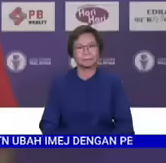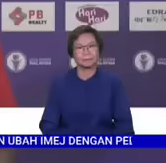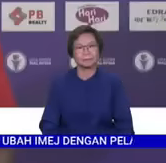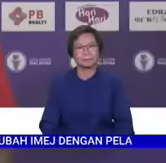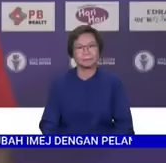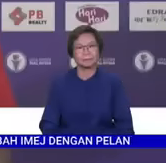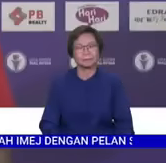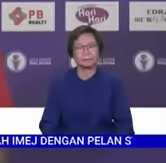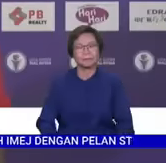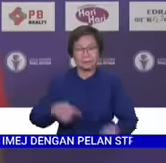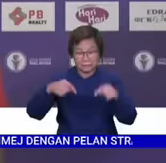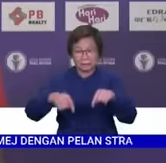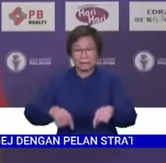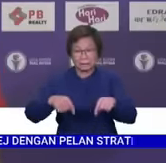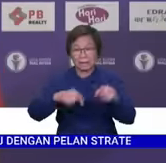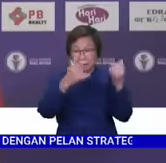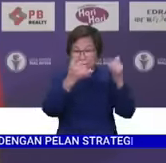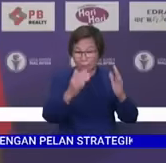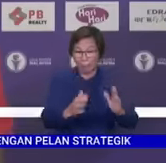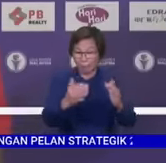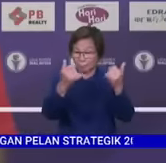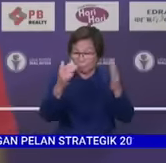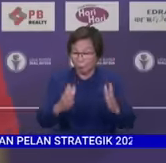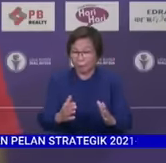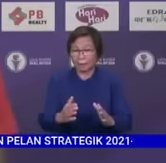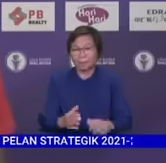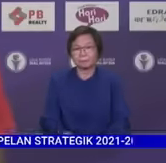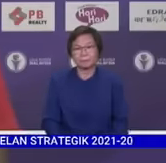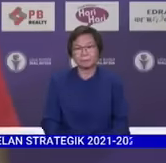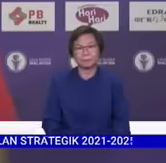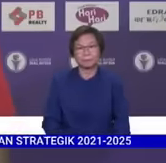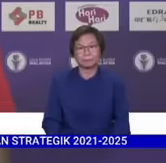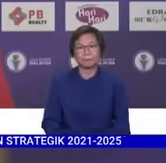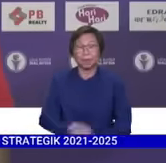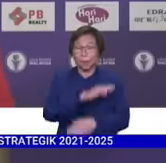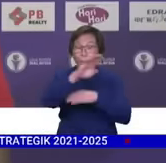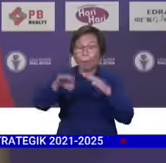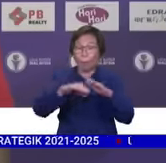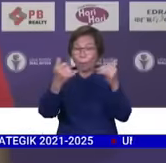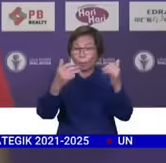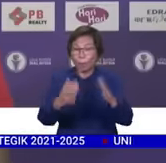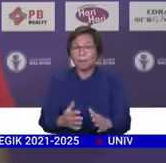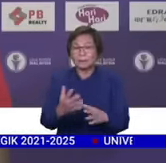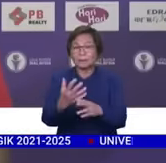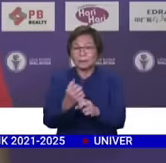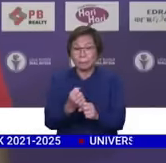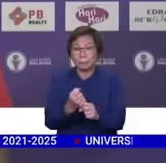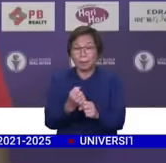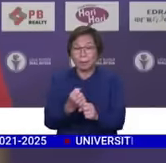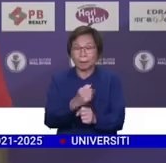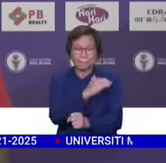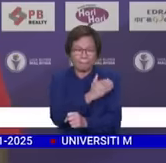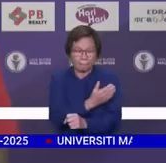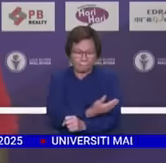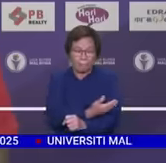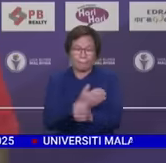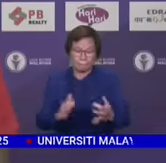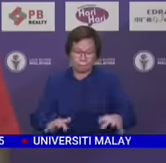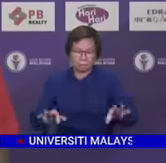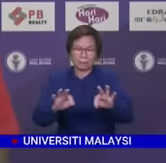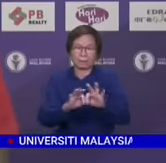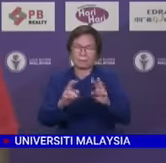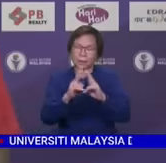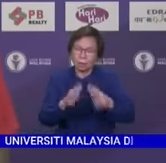hai habis ini pemain-pemain telah dapat dapat mandat yang begitu penting dan begitu Mustofa